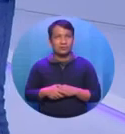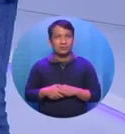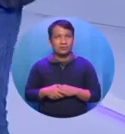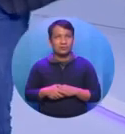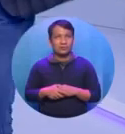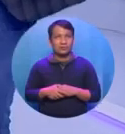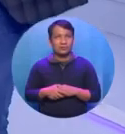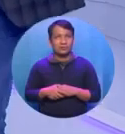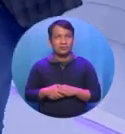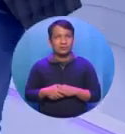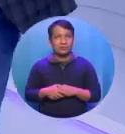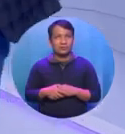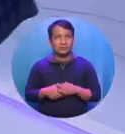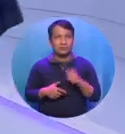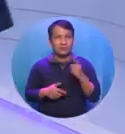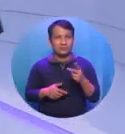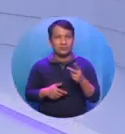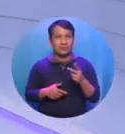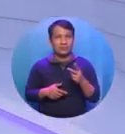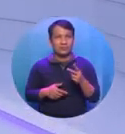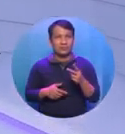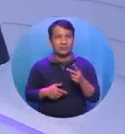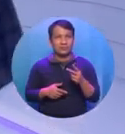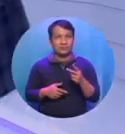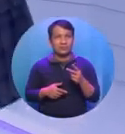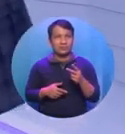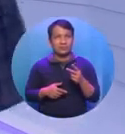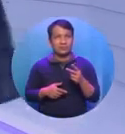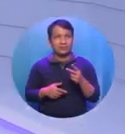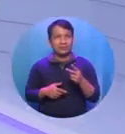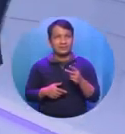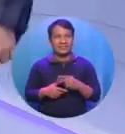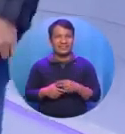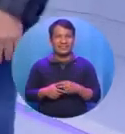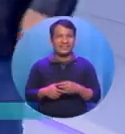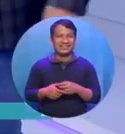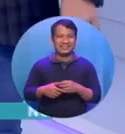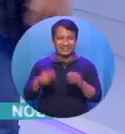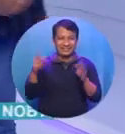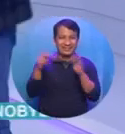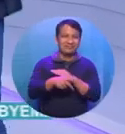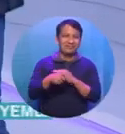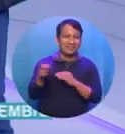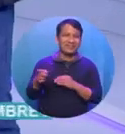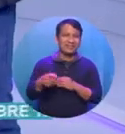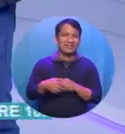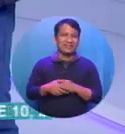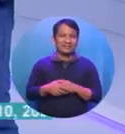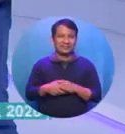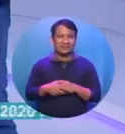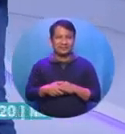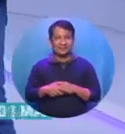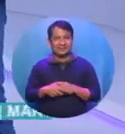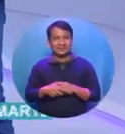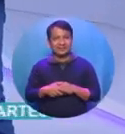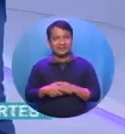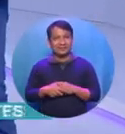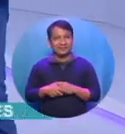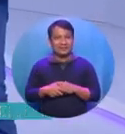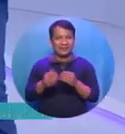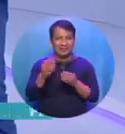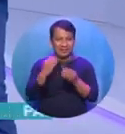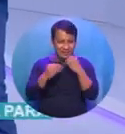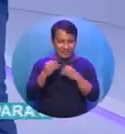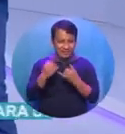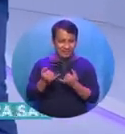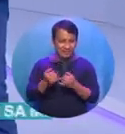three. One, two. Tapos na po. Pinatay na po. Okay, good. No. Okay, taga Talisay City, Cebu. Anong ulam